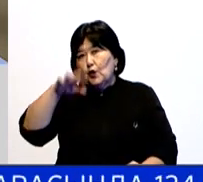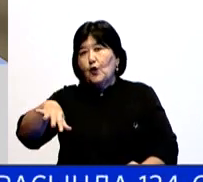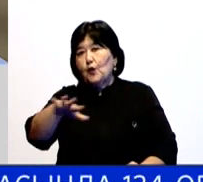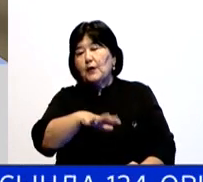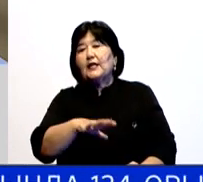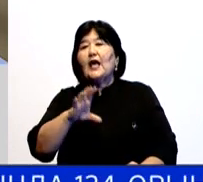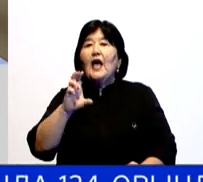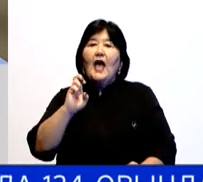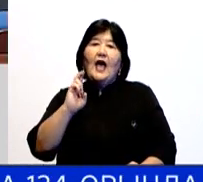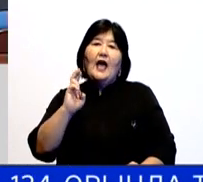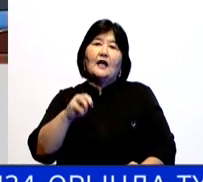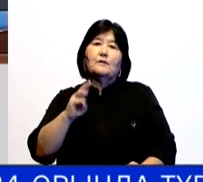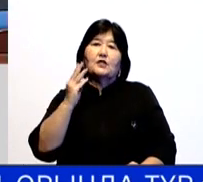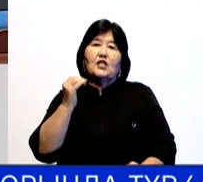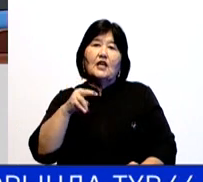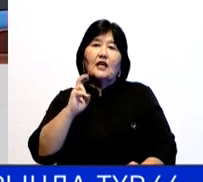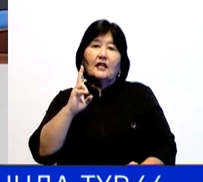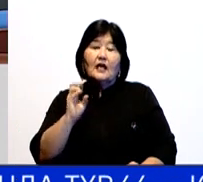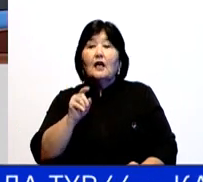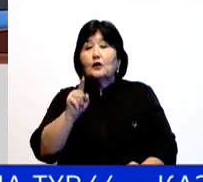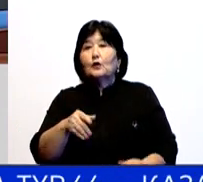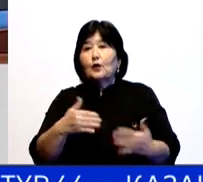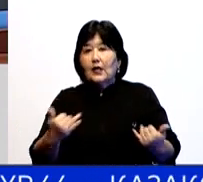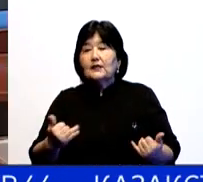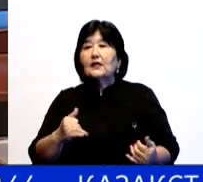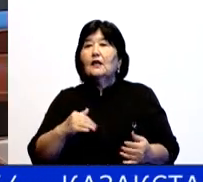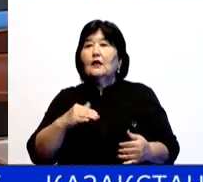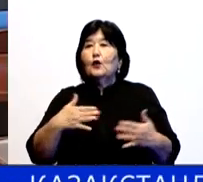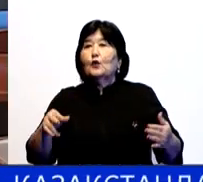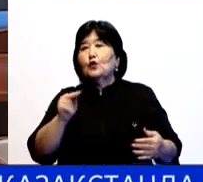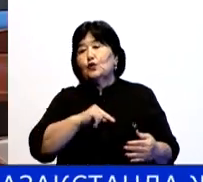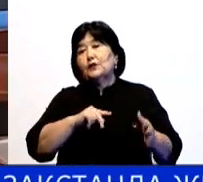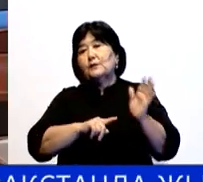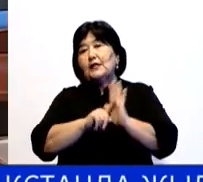әкімшілікке. Қазіргі таңда сол үлкен жұмыстарымызды қазір бастап алып отырмыз.